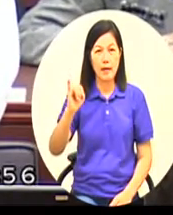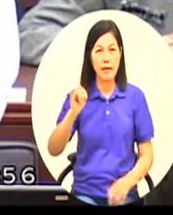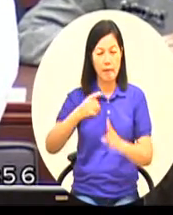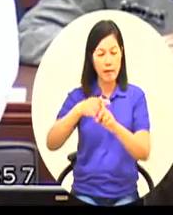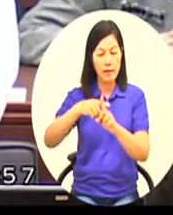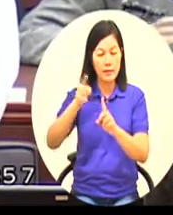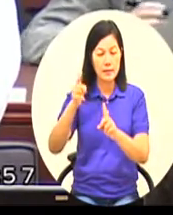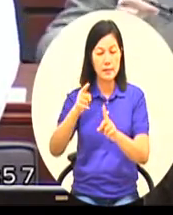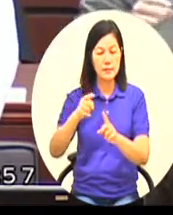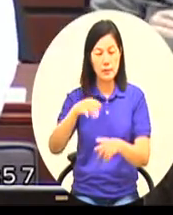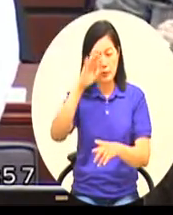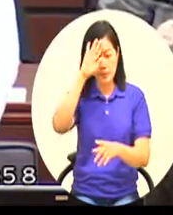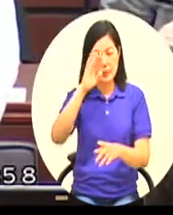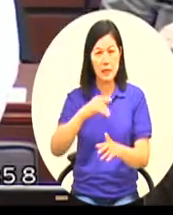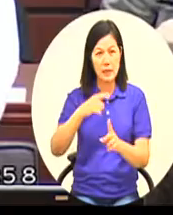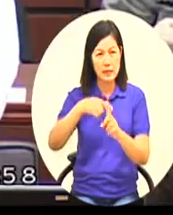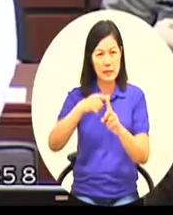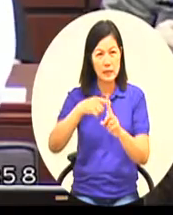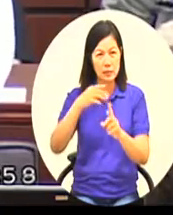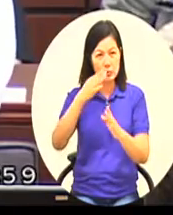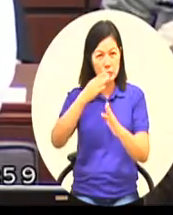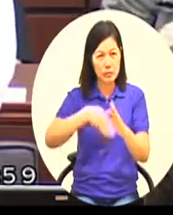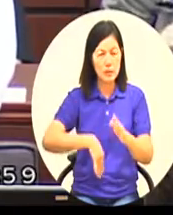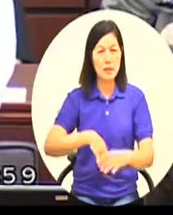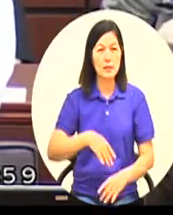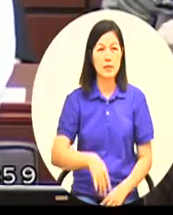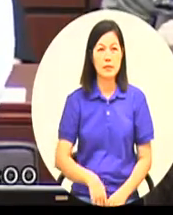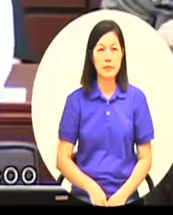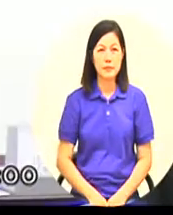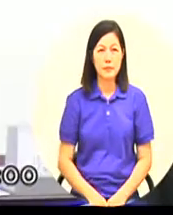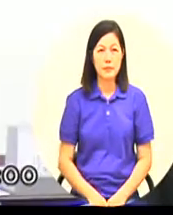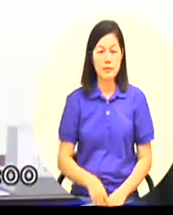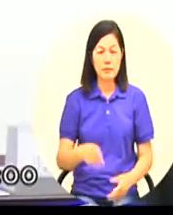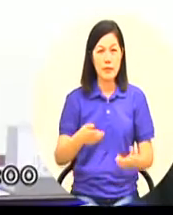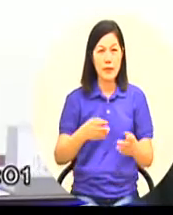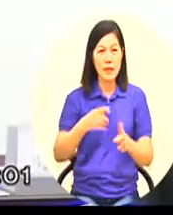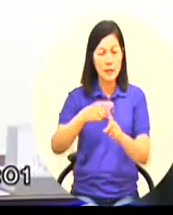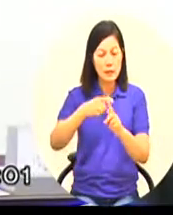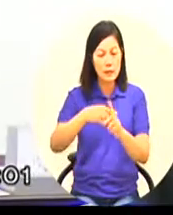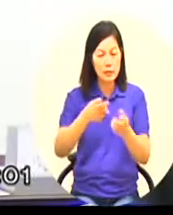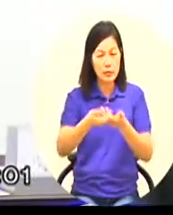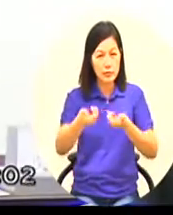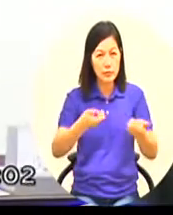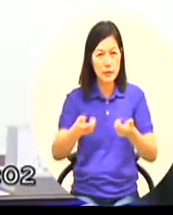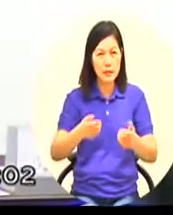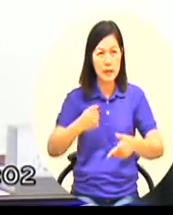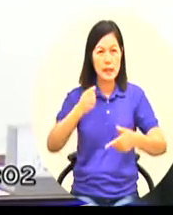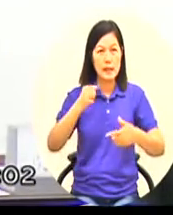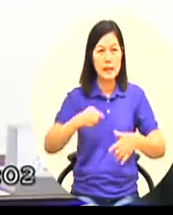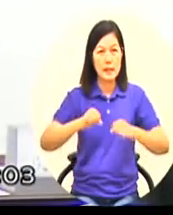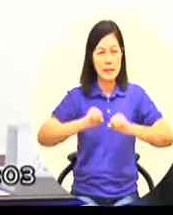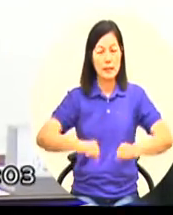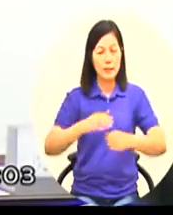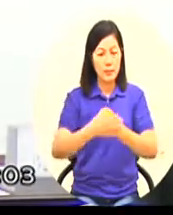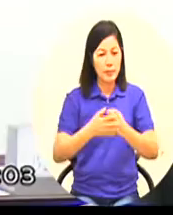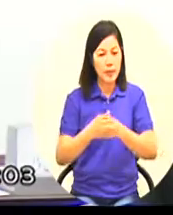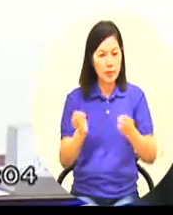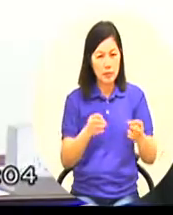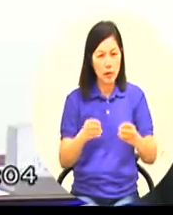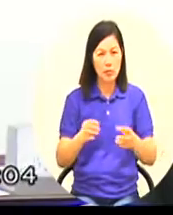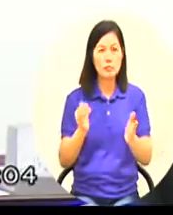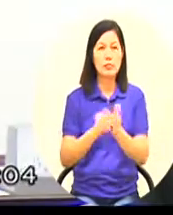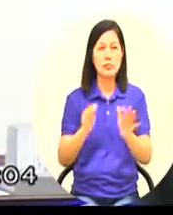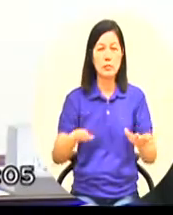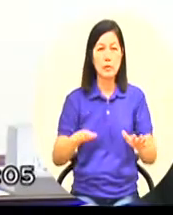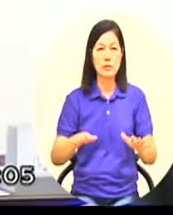是有相当程度是偏低的情况。 局长，你刚刚也提到分级医疗，分级医疗从有健保以后讨论到现在，从来没有真